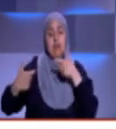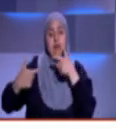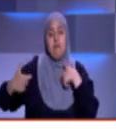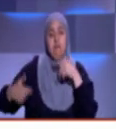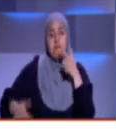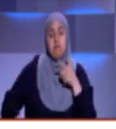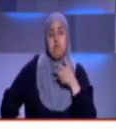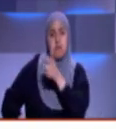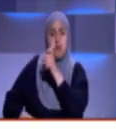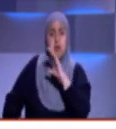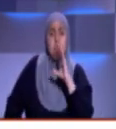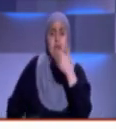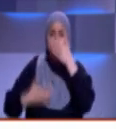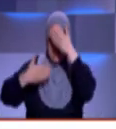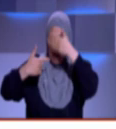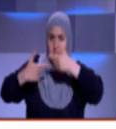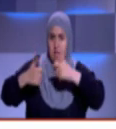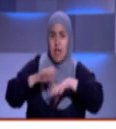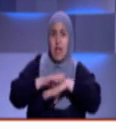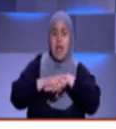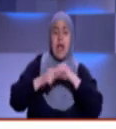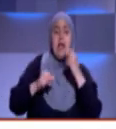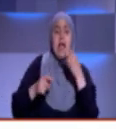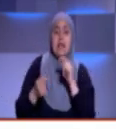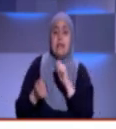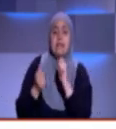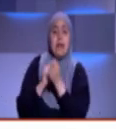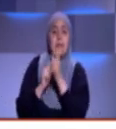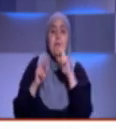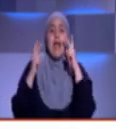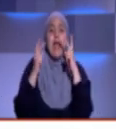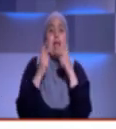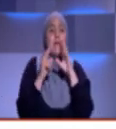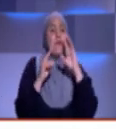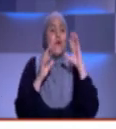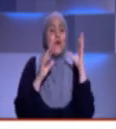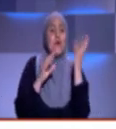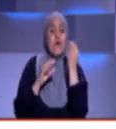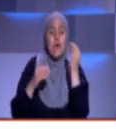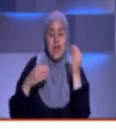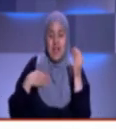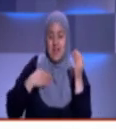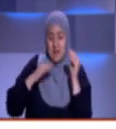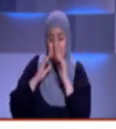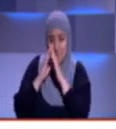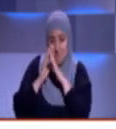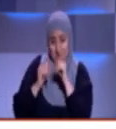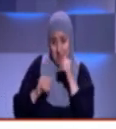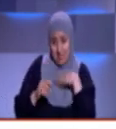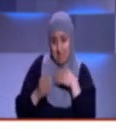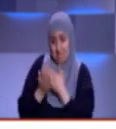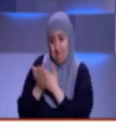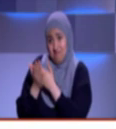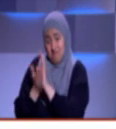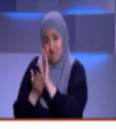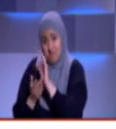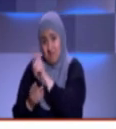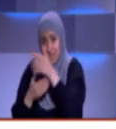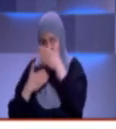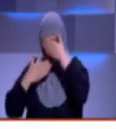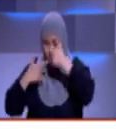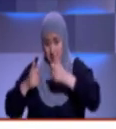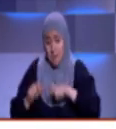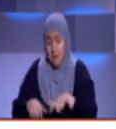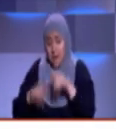ومصر تحارب الإرهاب نيابة عن العالم. الاهتمام العالمي برأي مصر فيما يخص قضايا الإرهاب يأتي الآن